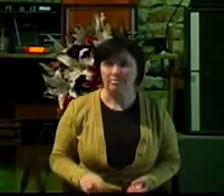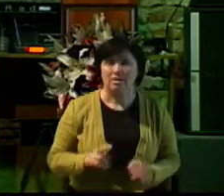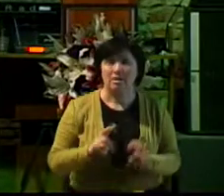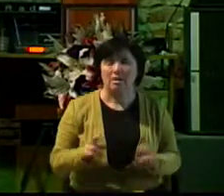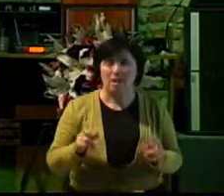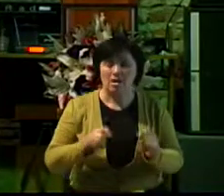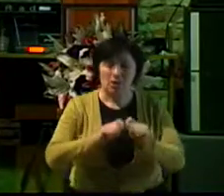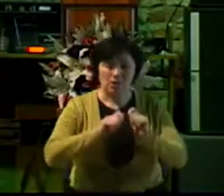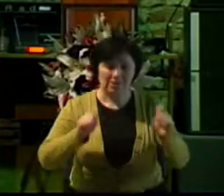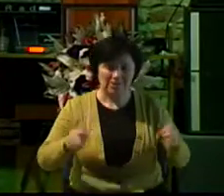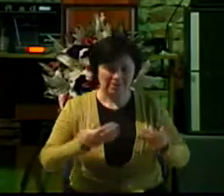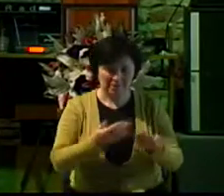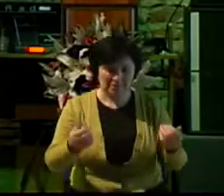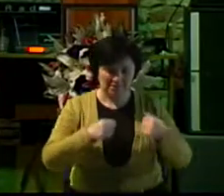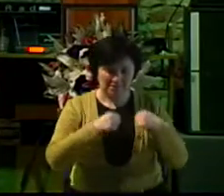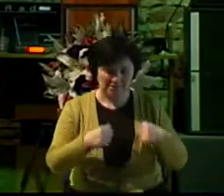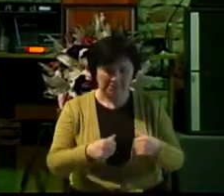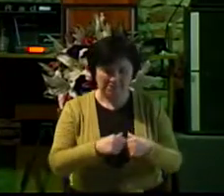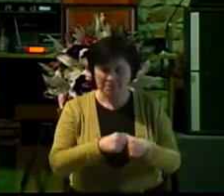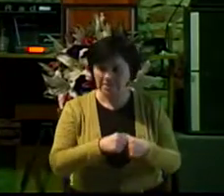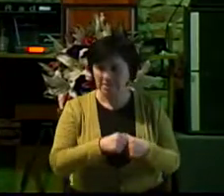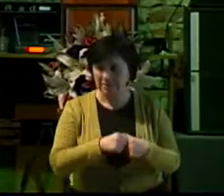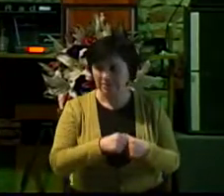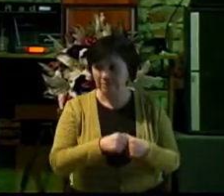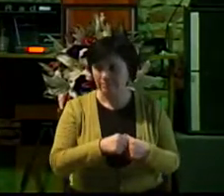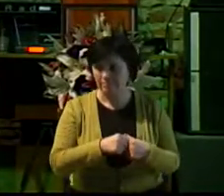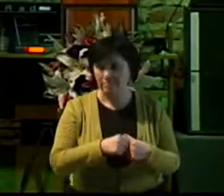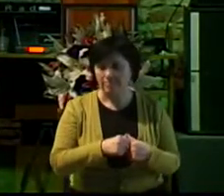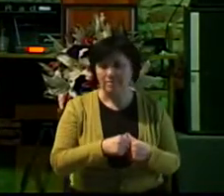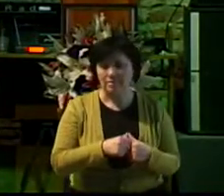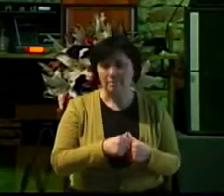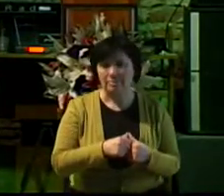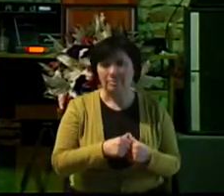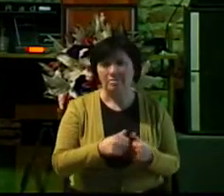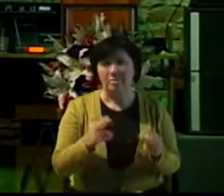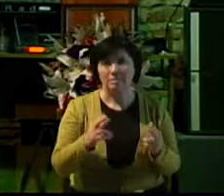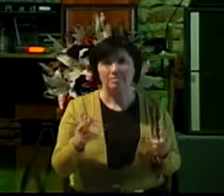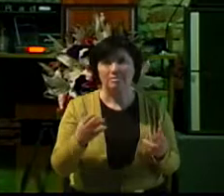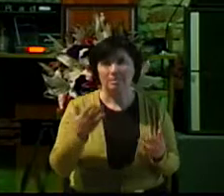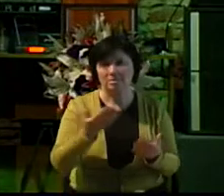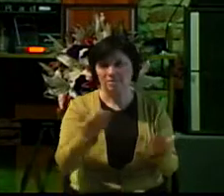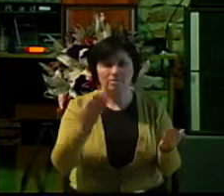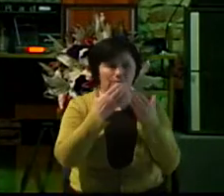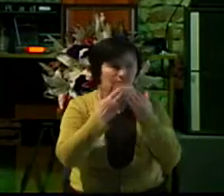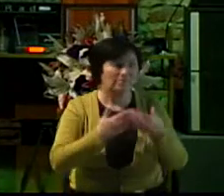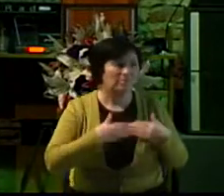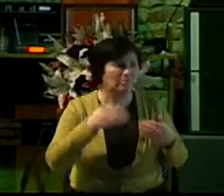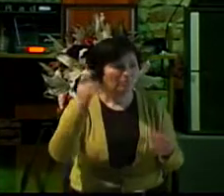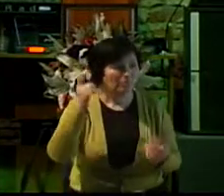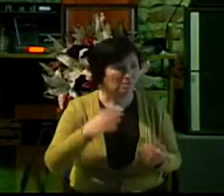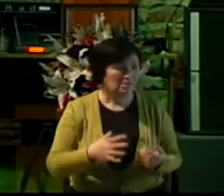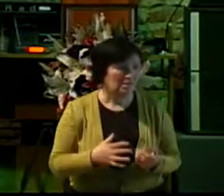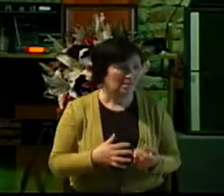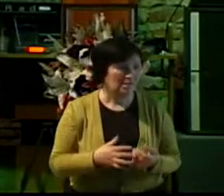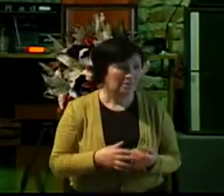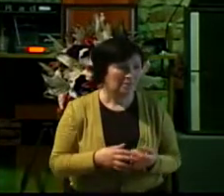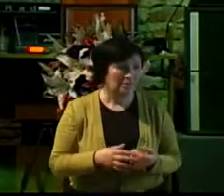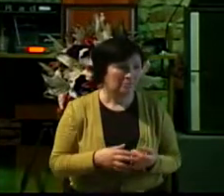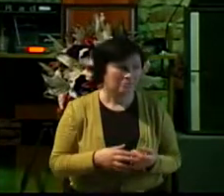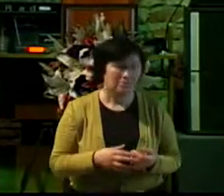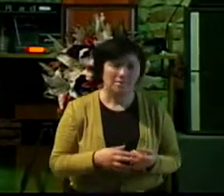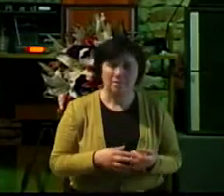Божьи цели для моей жизни, для жизни других людей, то Бог оставляет за собой право остановить это.